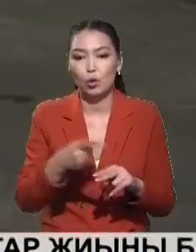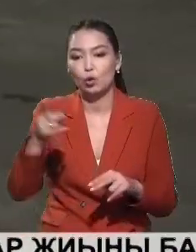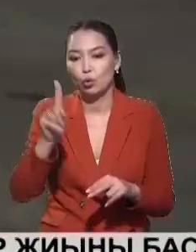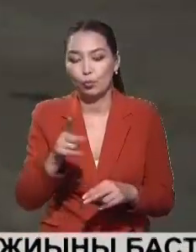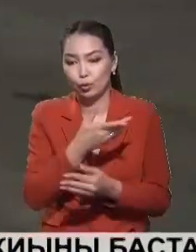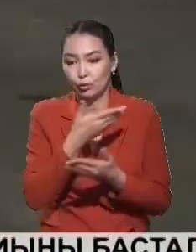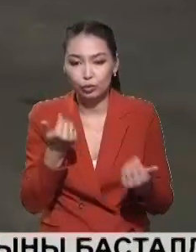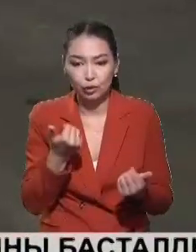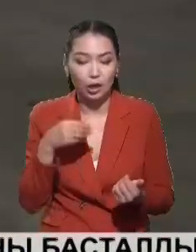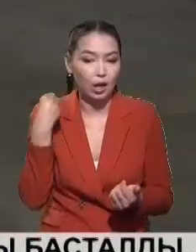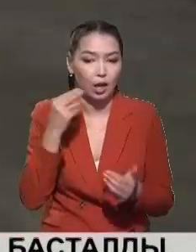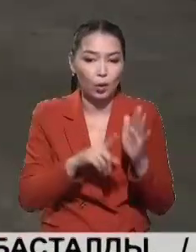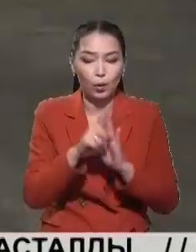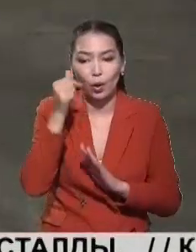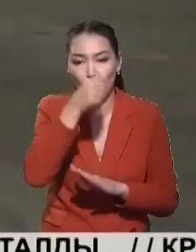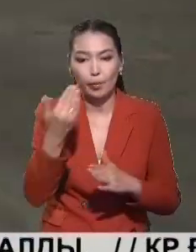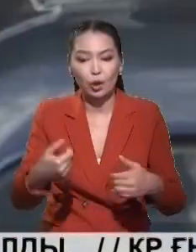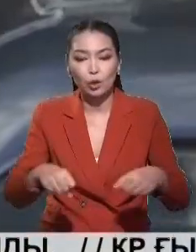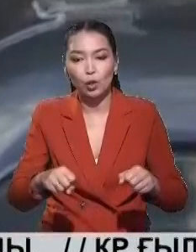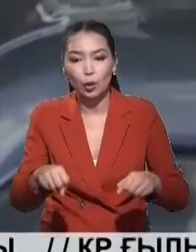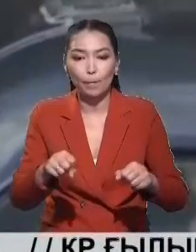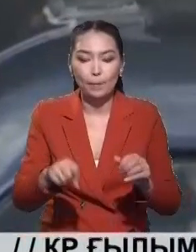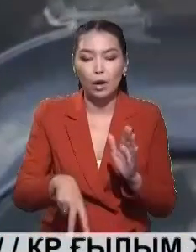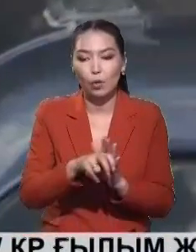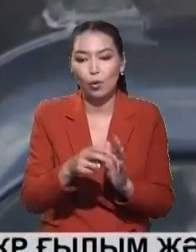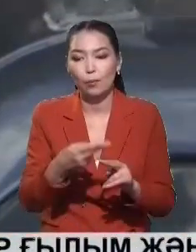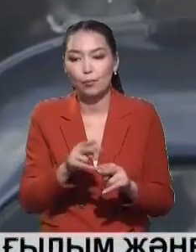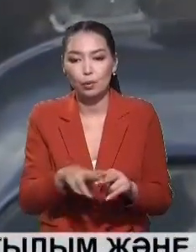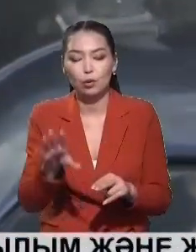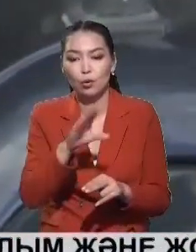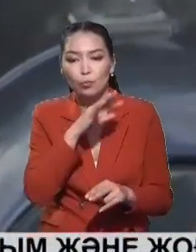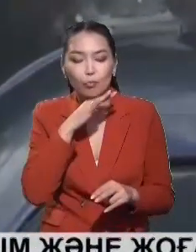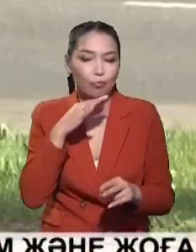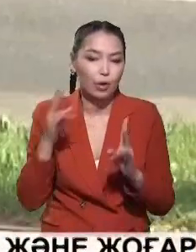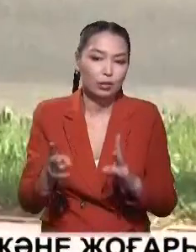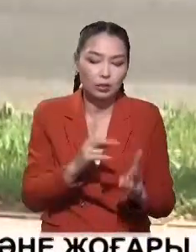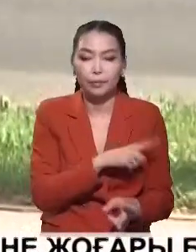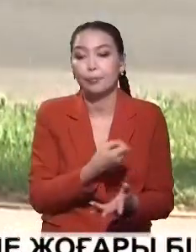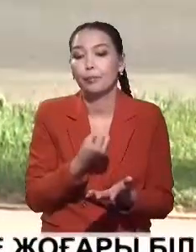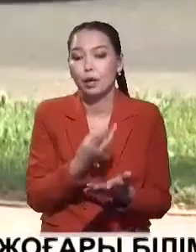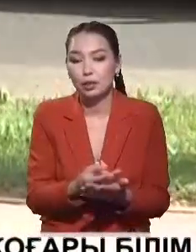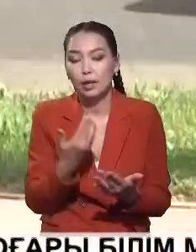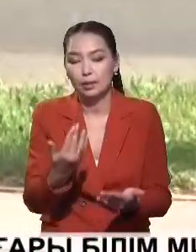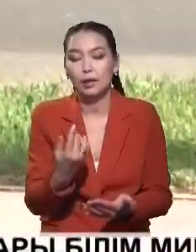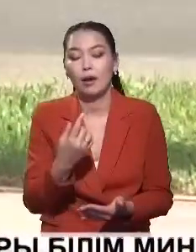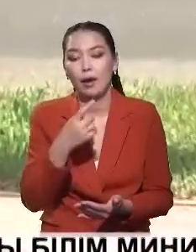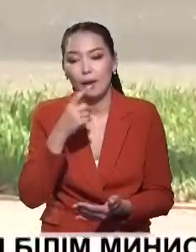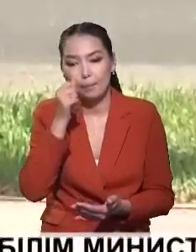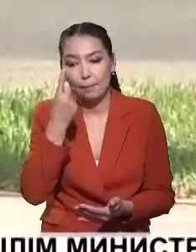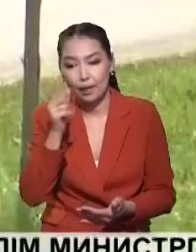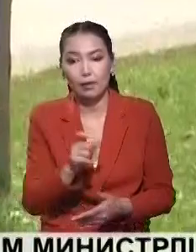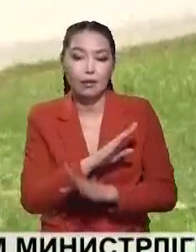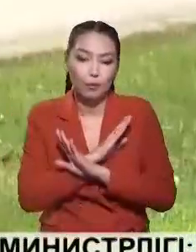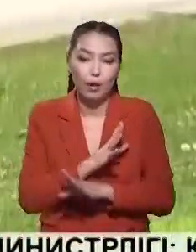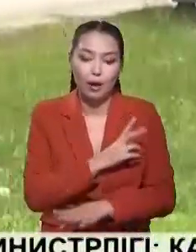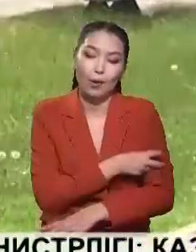жоқ. Ақтөбеде жыл басынан бері осы скутер мен мопед мінген 30-дан астам бозбала түрлі жарақат алып ауруханаға түссе, бір адам қаза тапты.